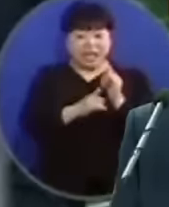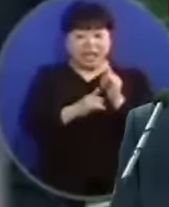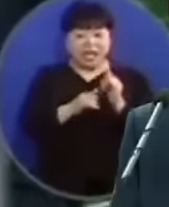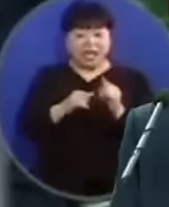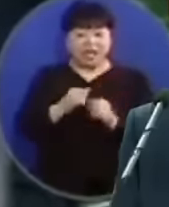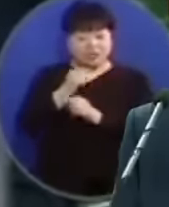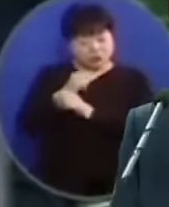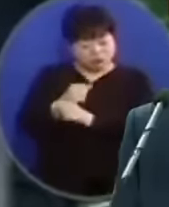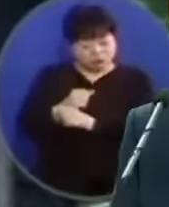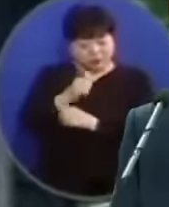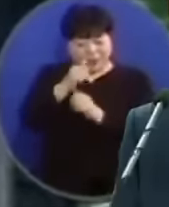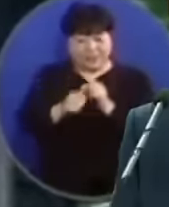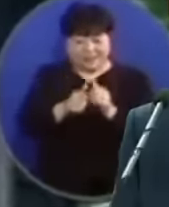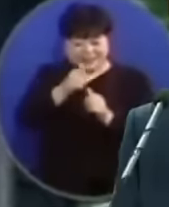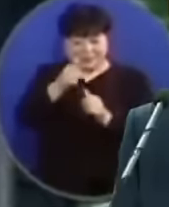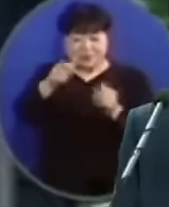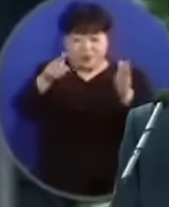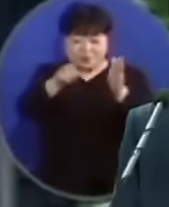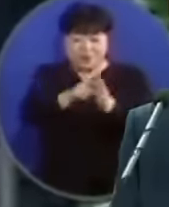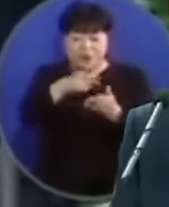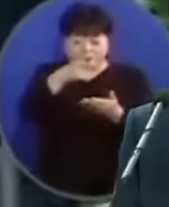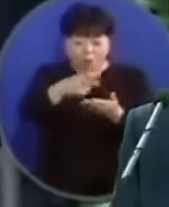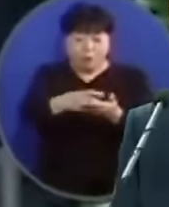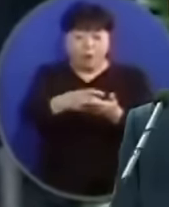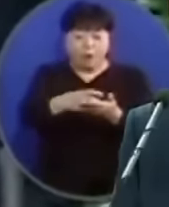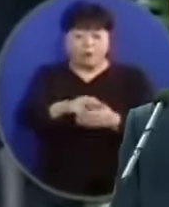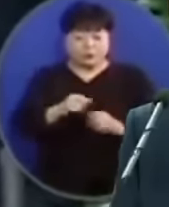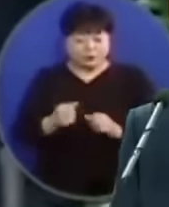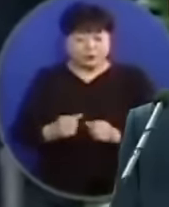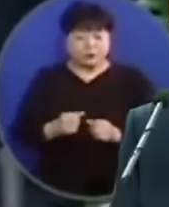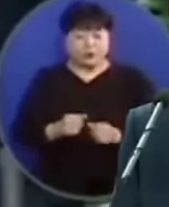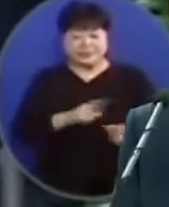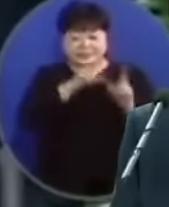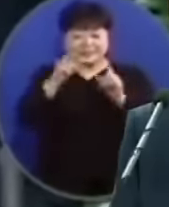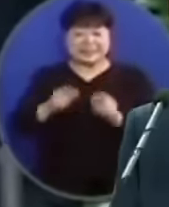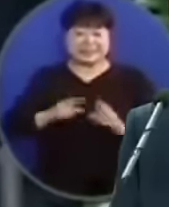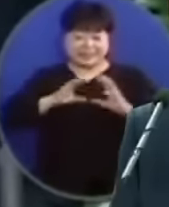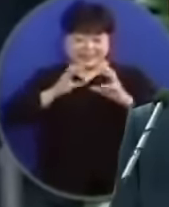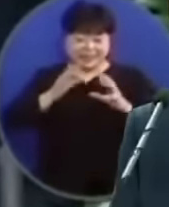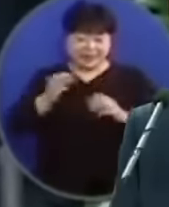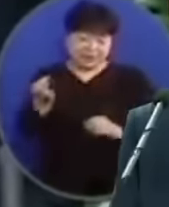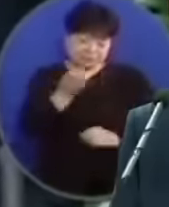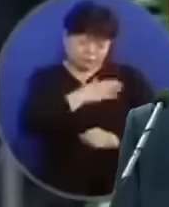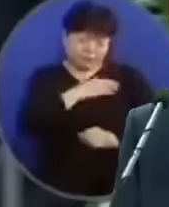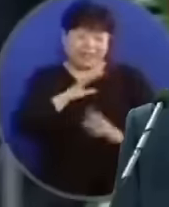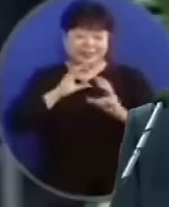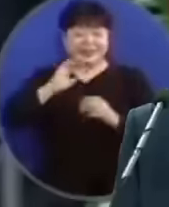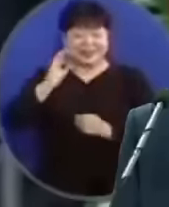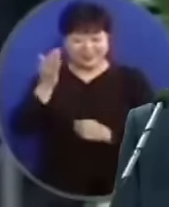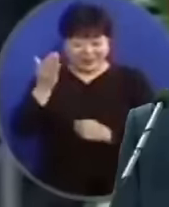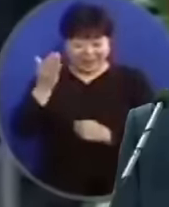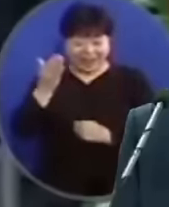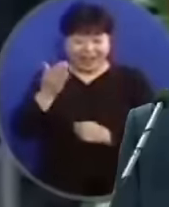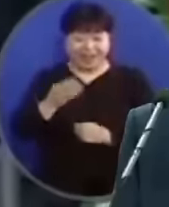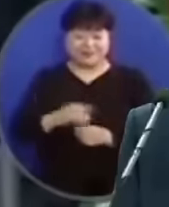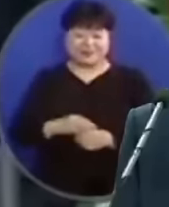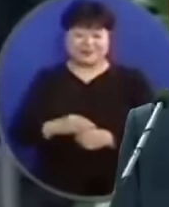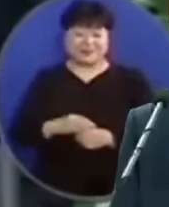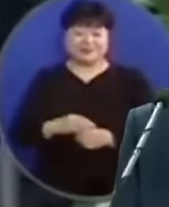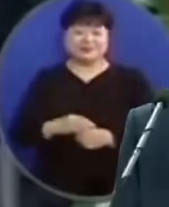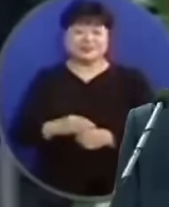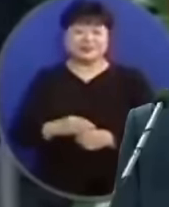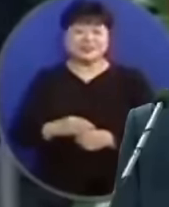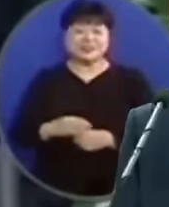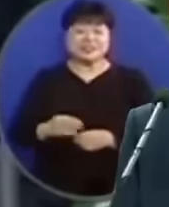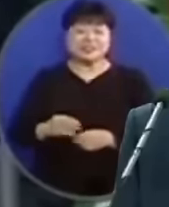살펴보니까 하나님을 믿고 법을 순종하고 산 나라가 대국이 되었다는 것입니다. 오늘날 스위스, 덴마크,